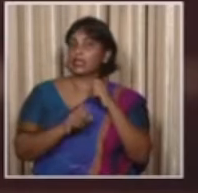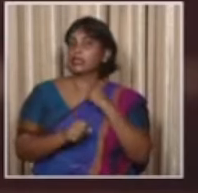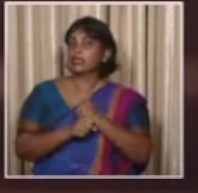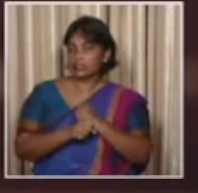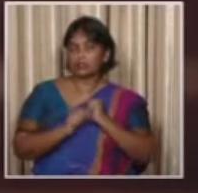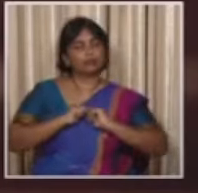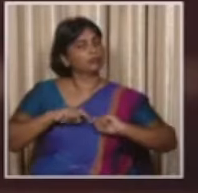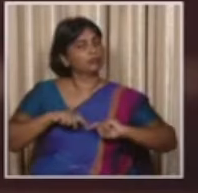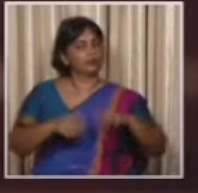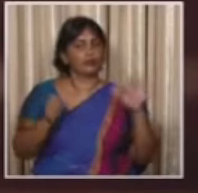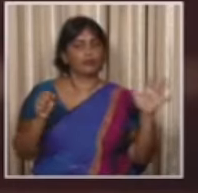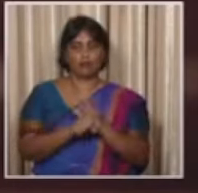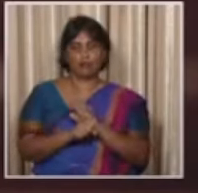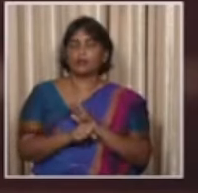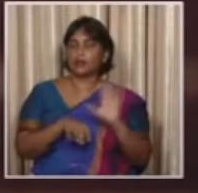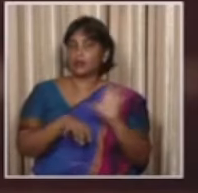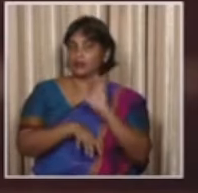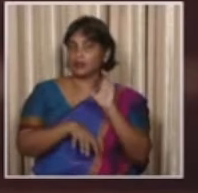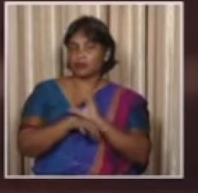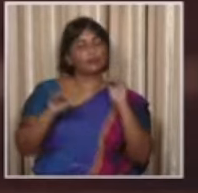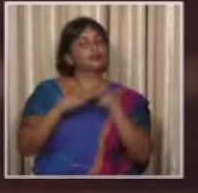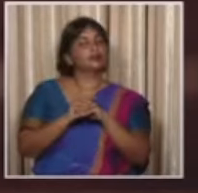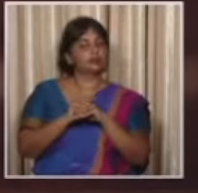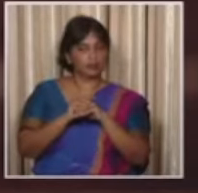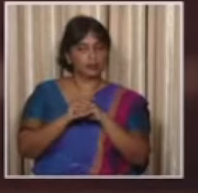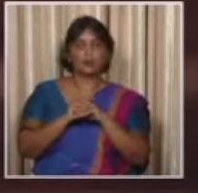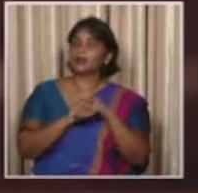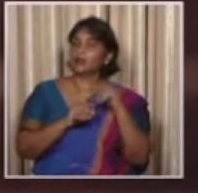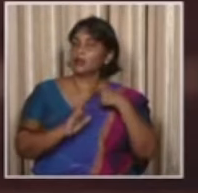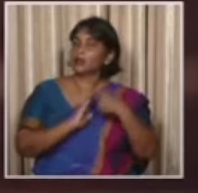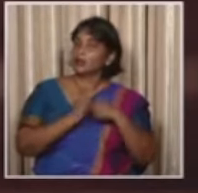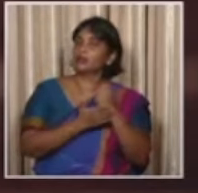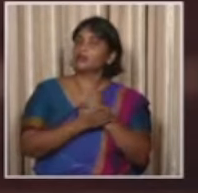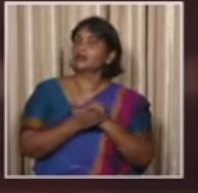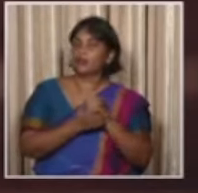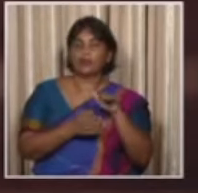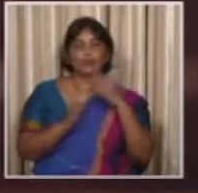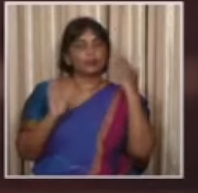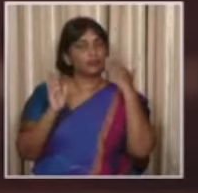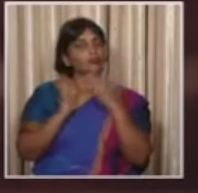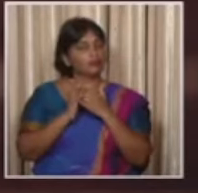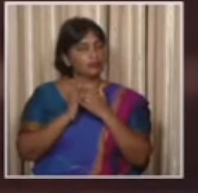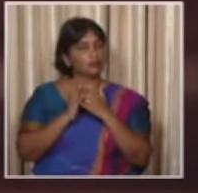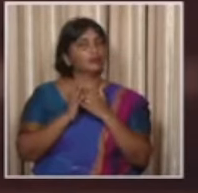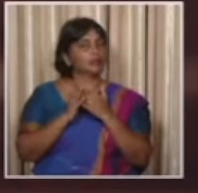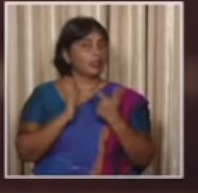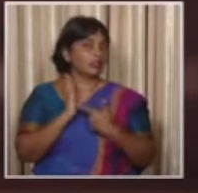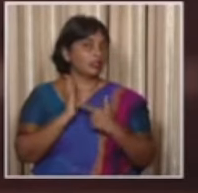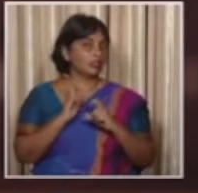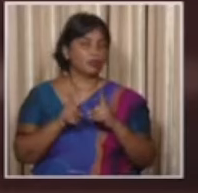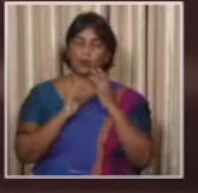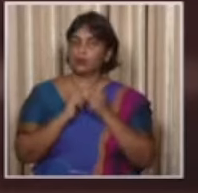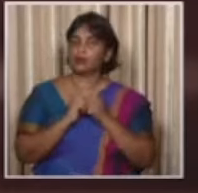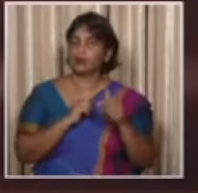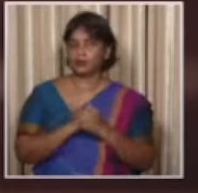කරන්න සම්පූර්ණයෙන්ම ඒවා පරිගණක වැඩසටහනකට ඇතුළත් කරලා මුළු ලංකාවේ ඉඩම් පිළිබඳව කටයුතු තාක්ෂණික ආකාරයෙන්